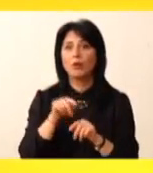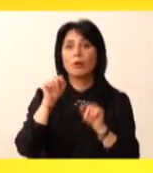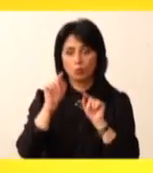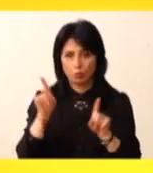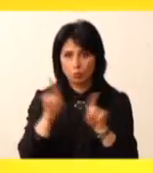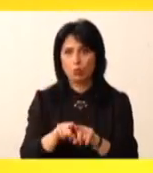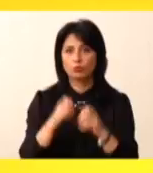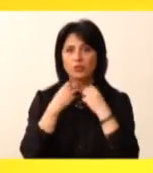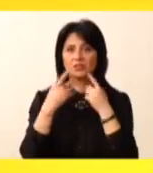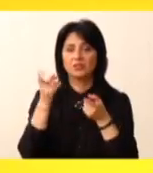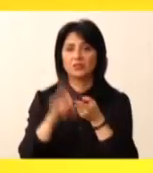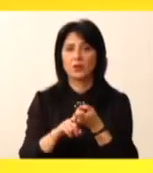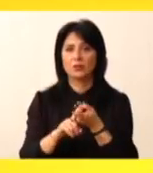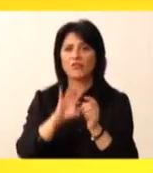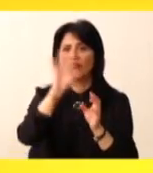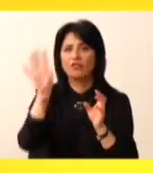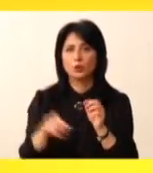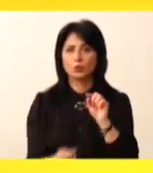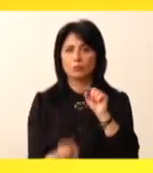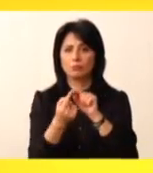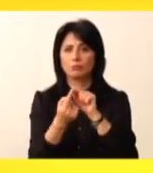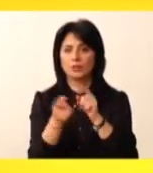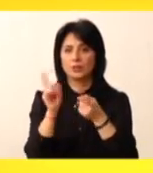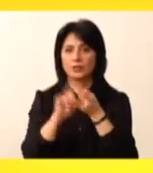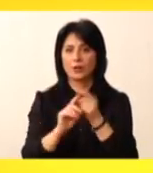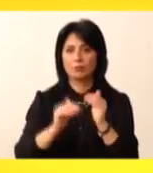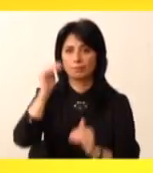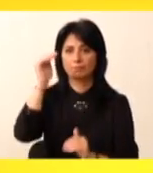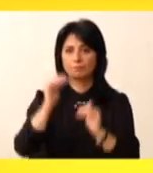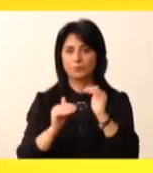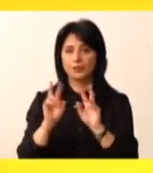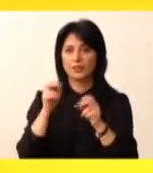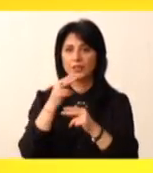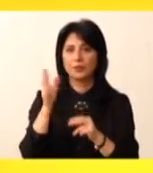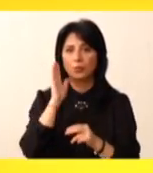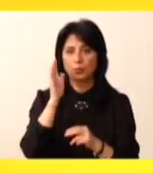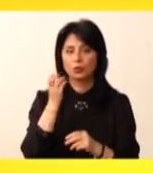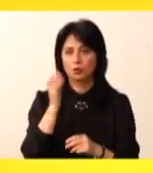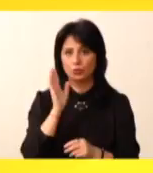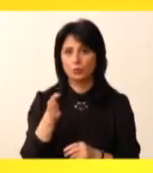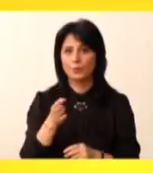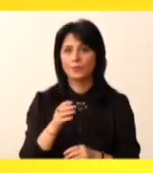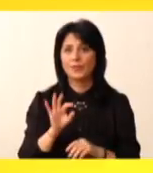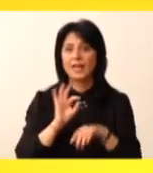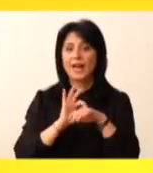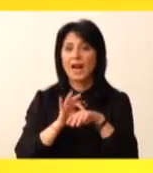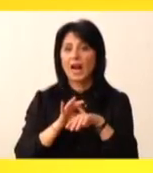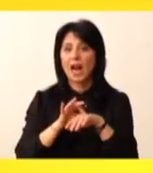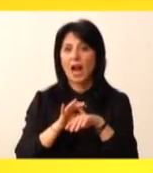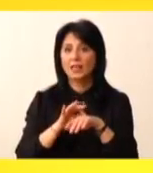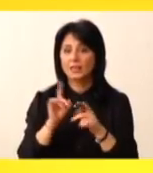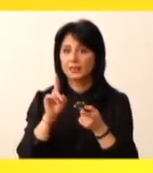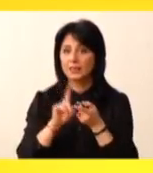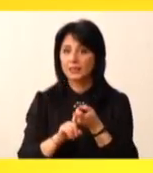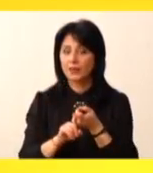ისიც რეაგირებს ფარისებრი ჯირკვლის ფუნქციის მომატებასა და დაქვეითებაზე. ამ თემას ჩვენ კიდევ დაუბრუნდებით. მაგრამ კანი რეაგირებს თუ